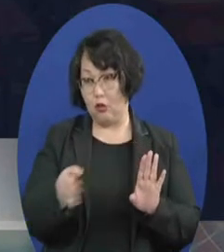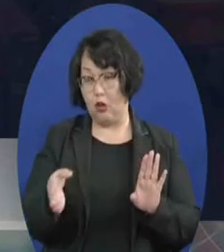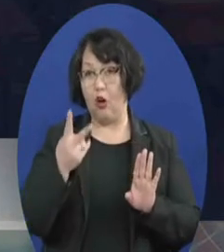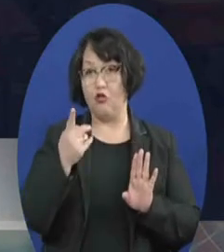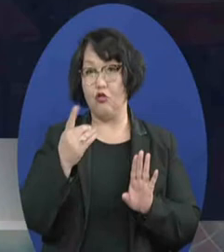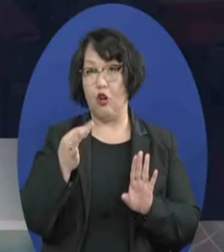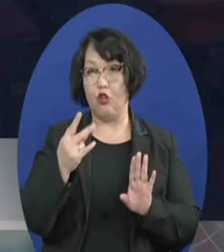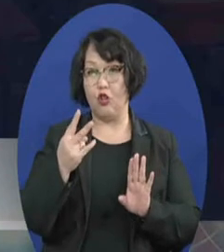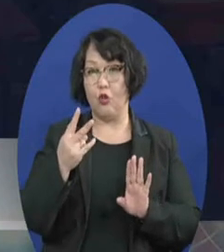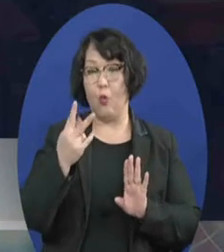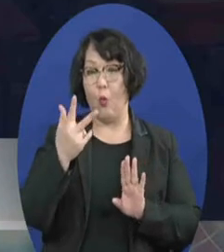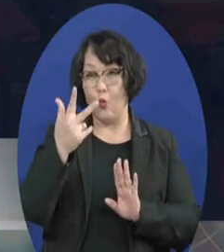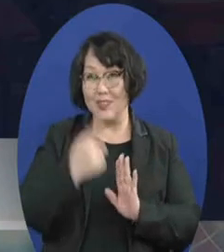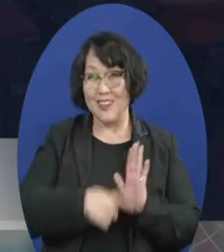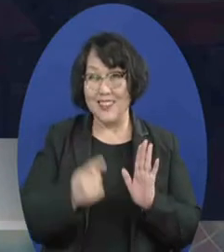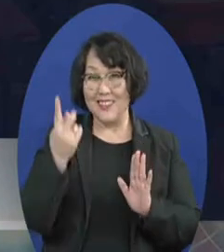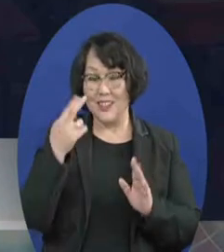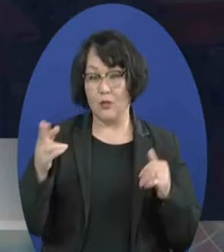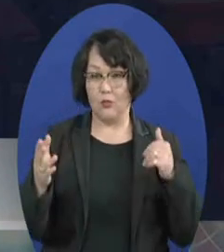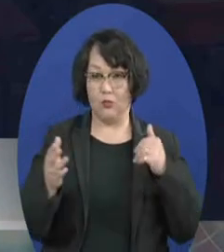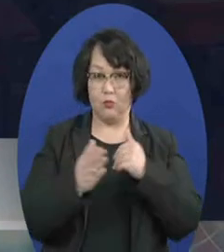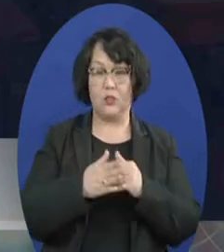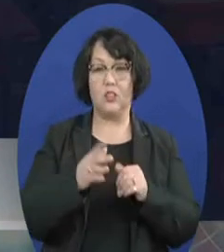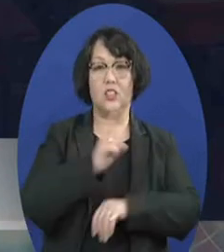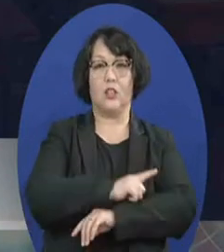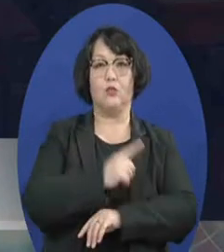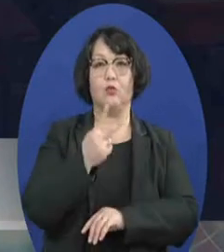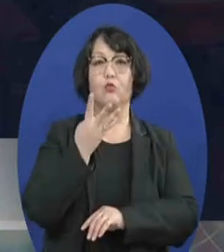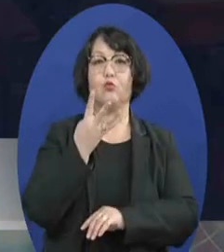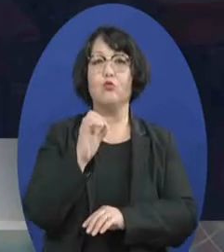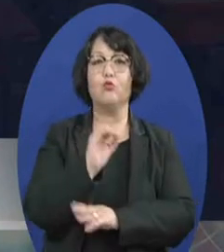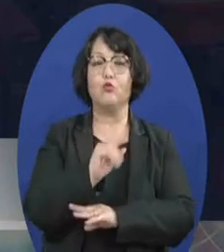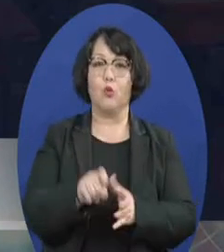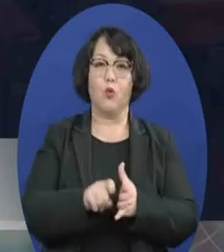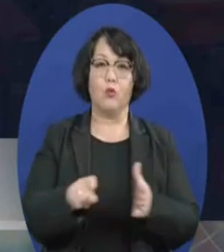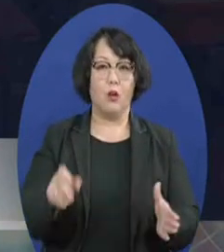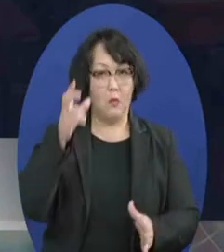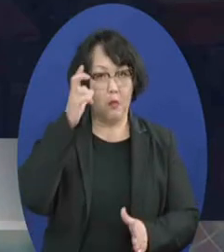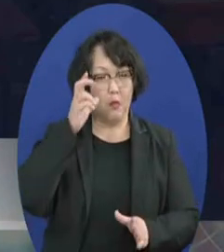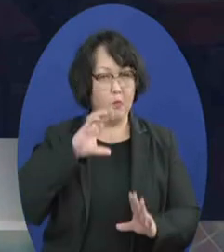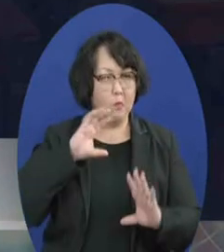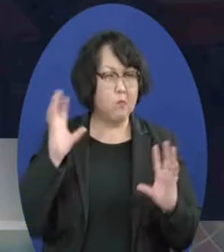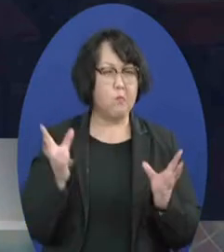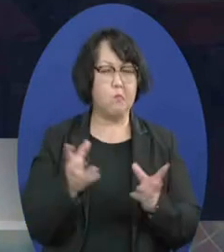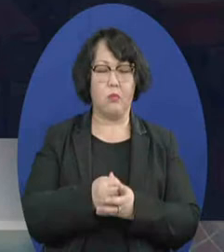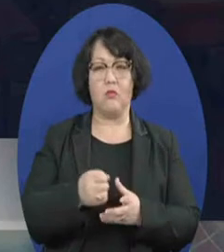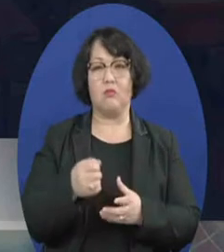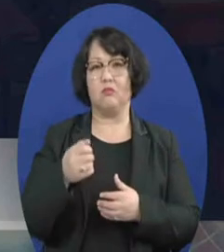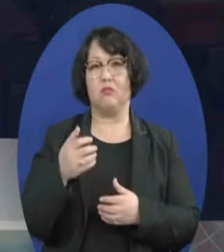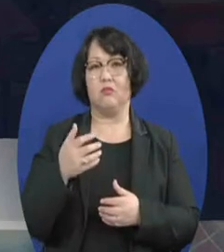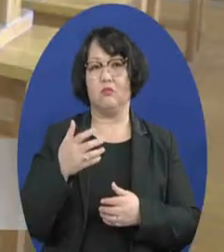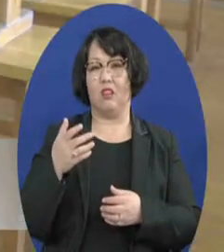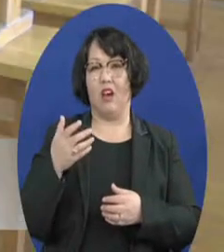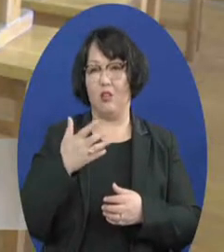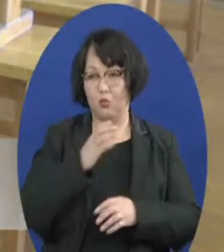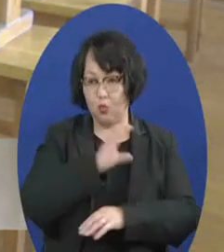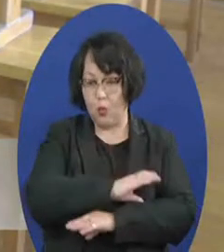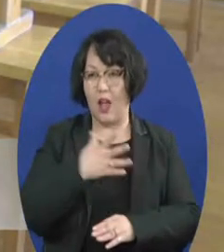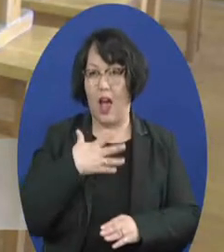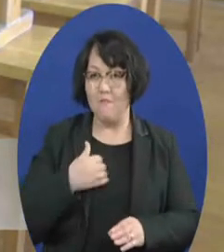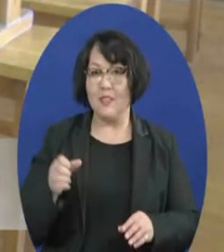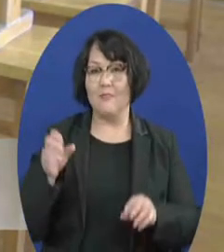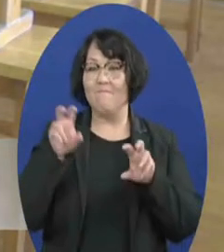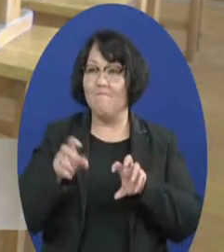оны 3-р сарын 1-ний өдрийг хүртэл хичээлийн 140 хоногийн хугацаанд боловсролын бүх шатны танхимын сургалт зогссон байна. Бусад